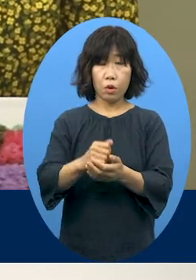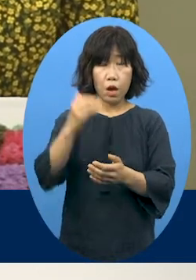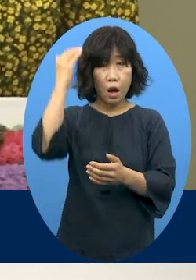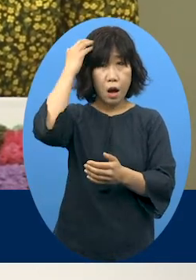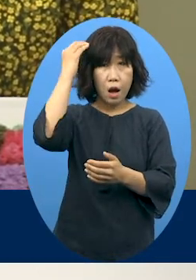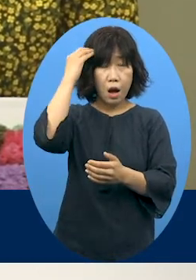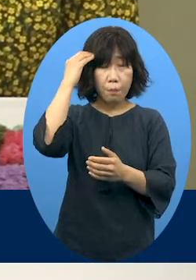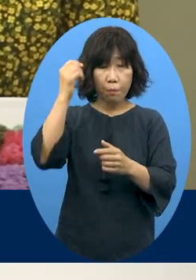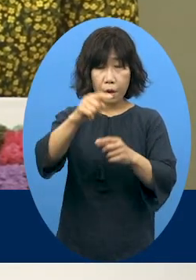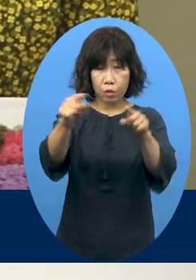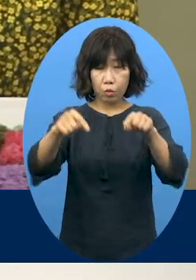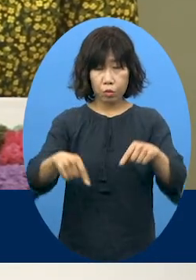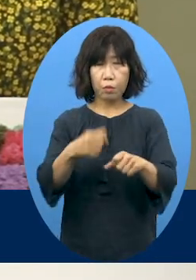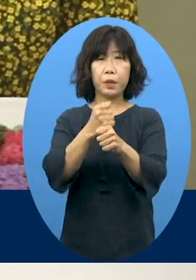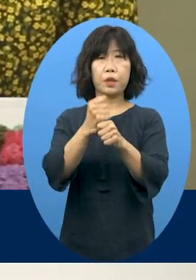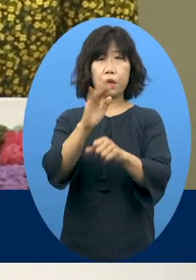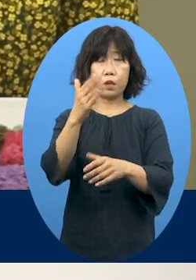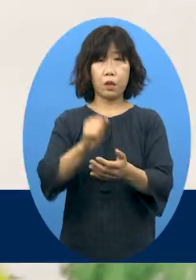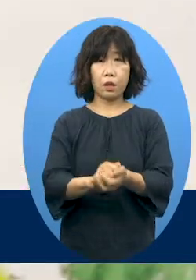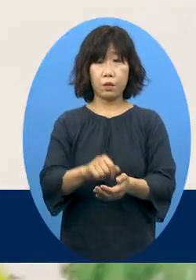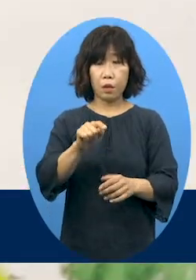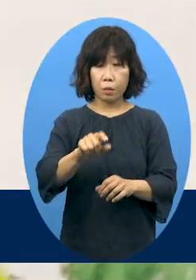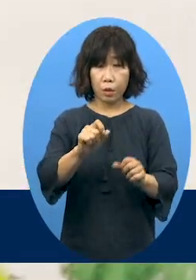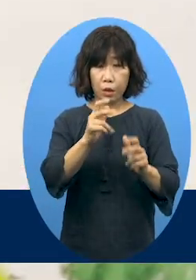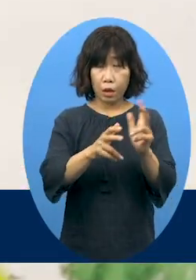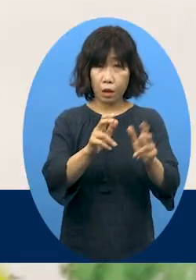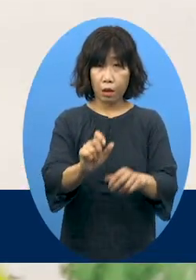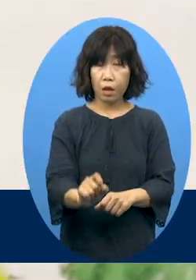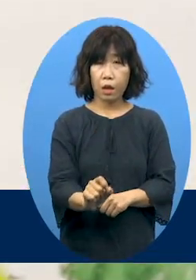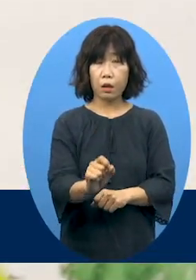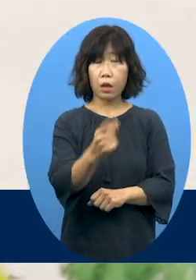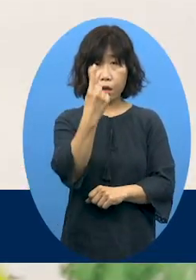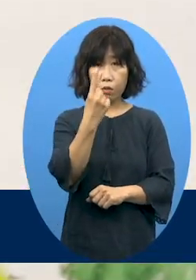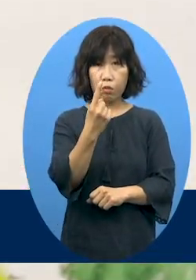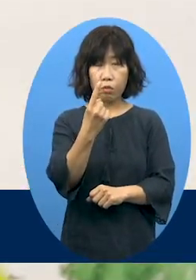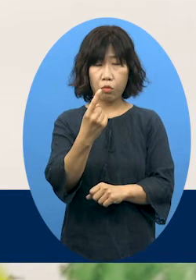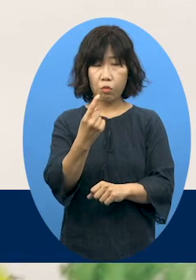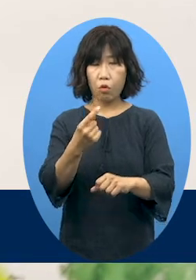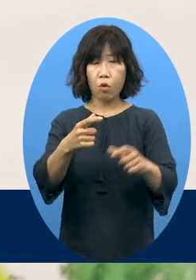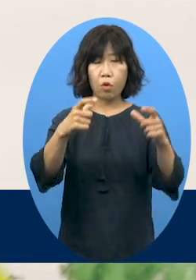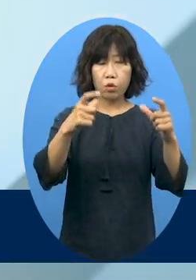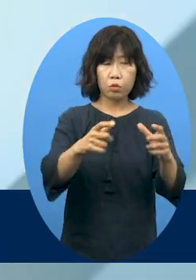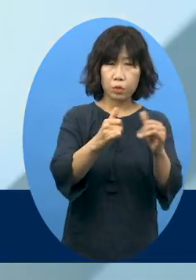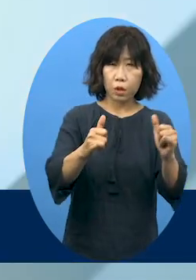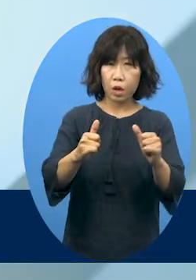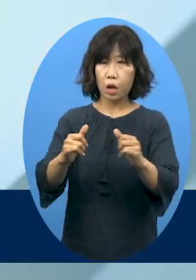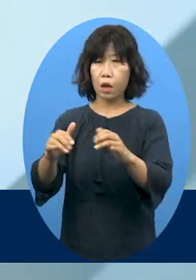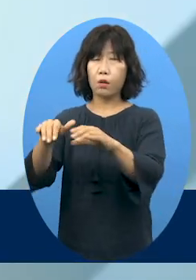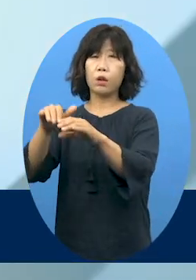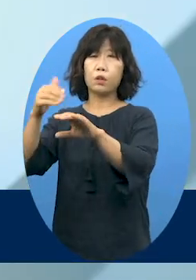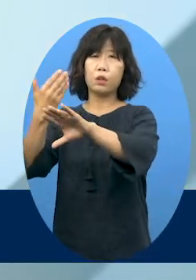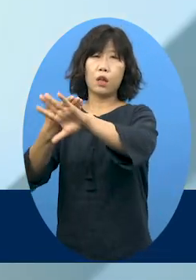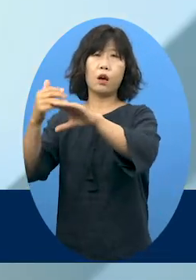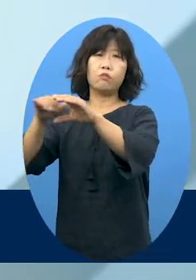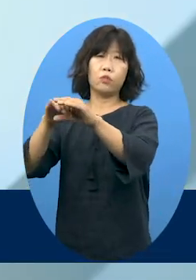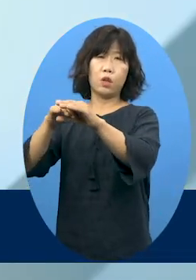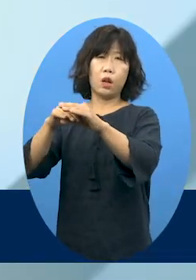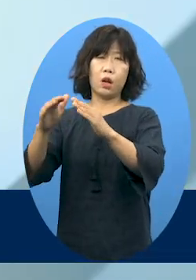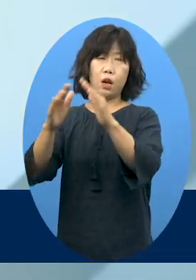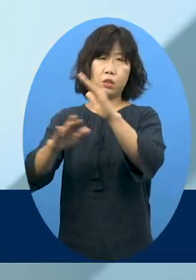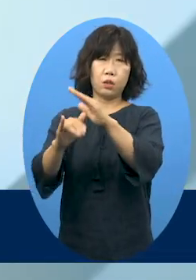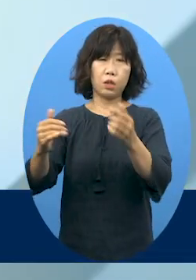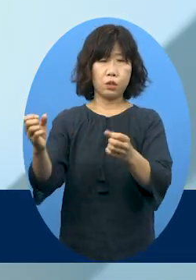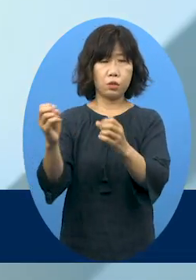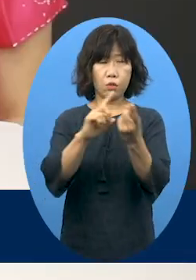시간이 준비됐습니다 군은 크로나 입으로 모두 힘들지만 세계 문화 축제를 통해 다문화가족과 구민들이 지속적으로